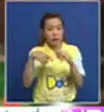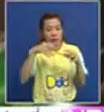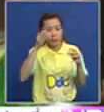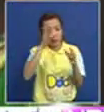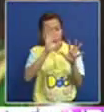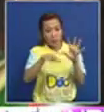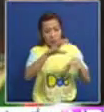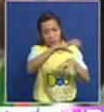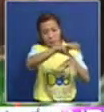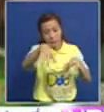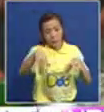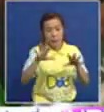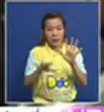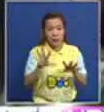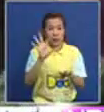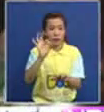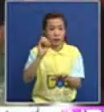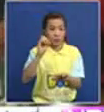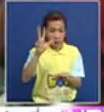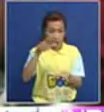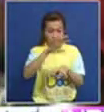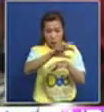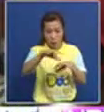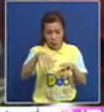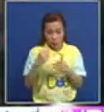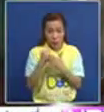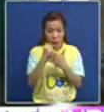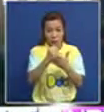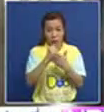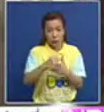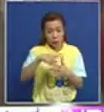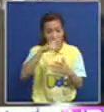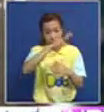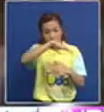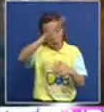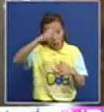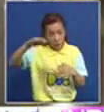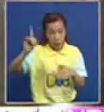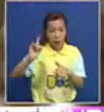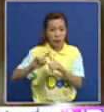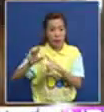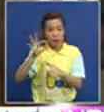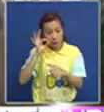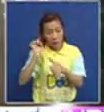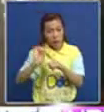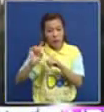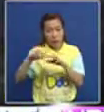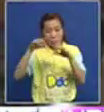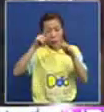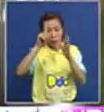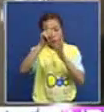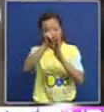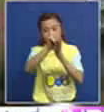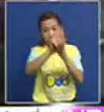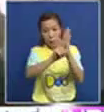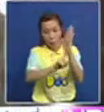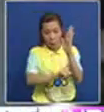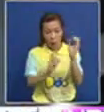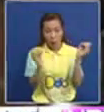านของอำเภอเวียงป่าเป้าซึ่งส่วนใหญ่เป็นชาวไทยภูเขาหลังอุณหภูมิลดลงต่อเนื่องโดยเ